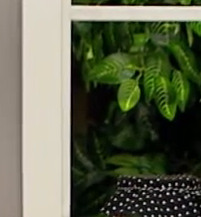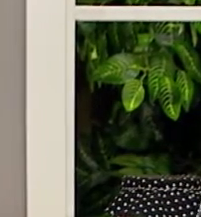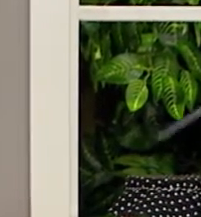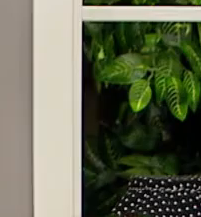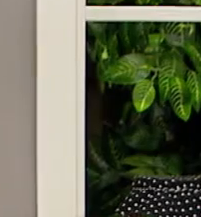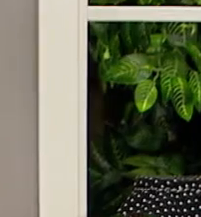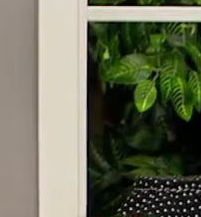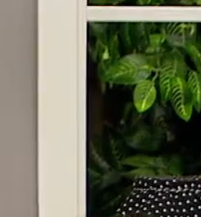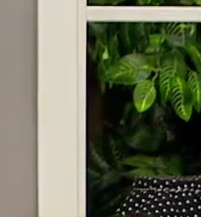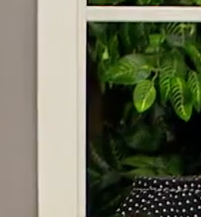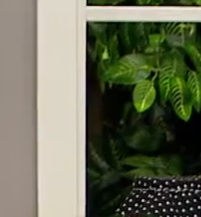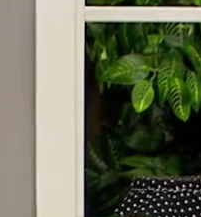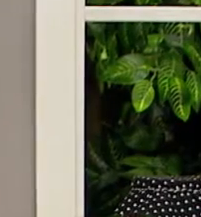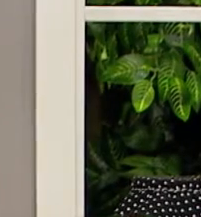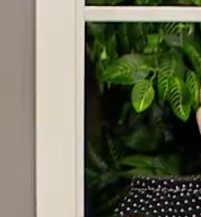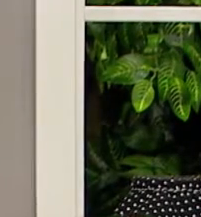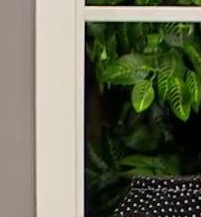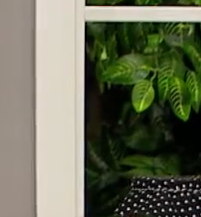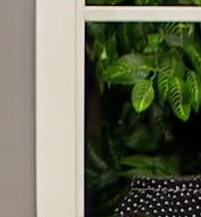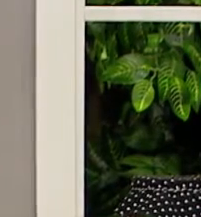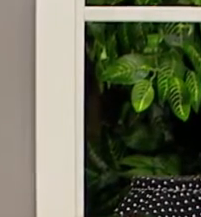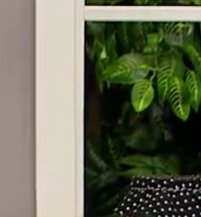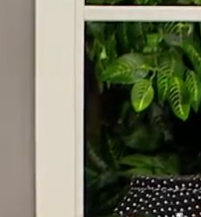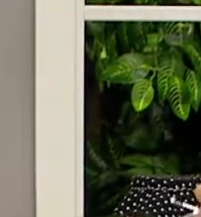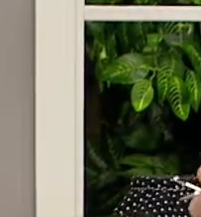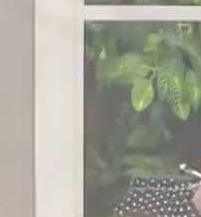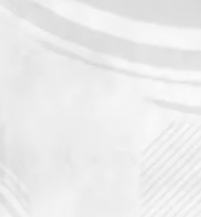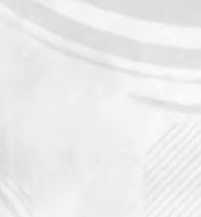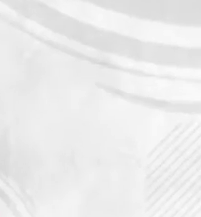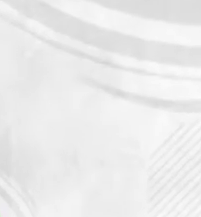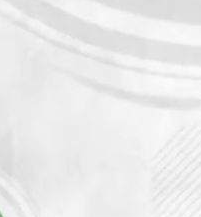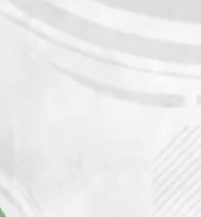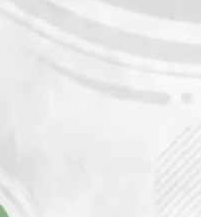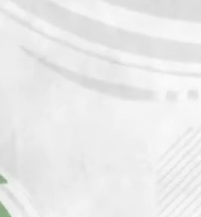geçiyoruz Efendim takvim kültürümüzü konuşacağız ve diğer İşleri Başkanlığı'nın takvimlerini